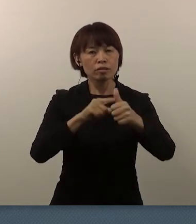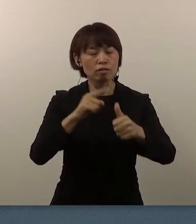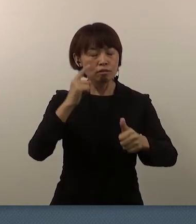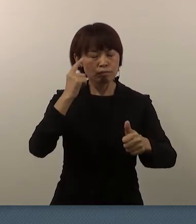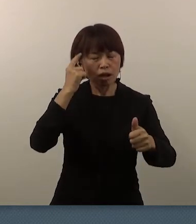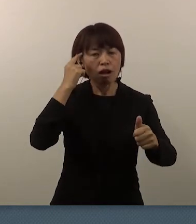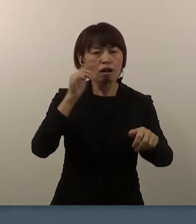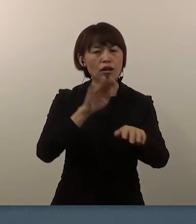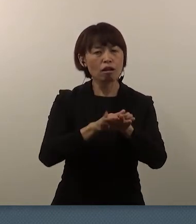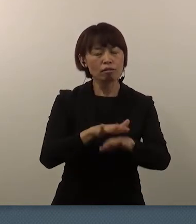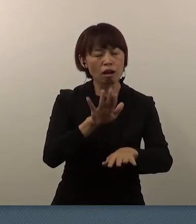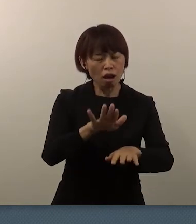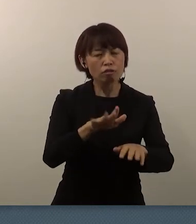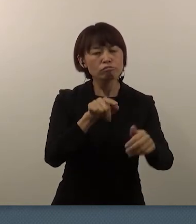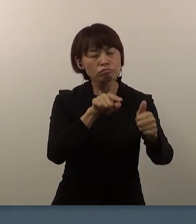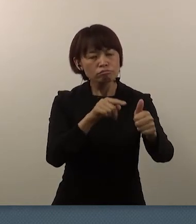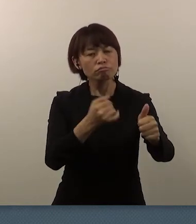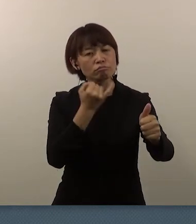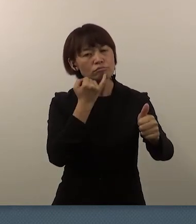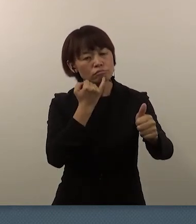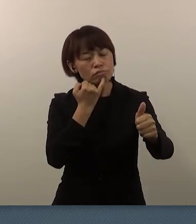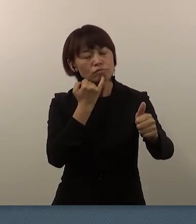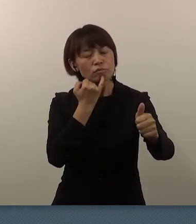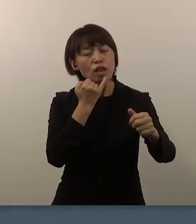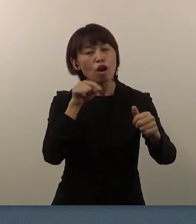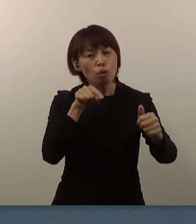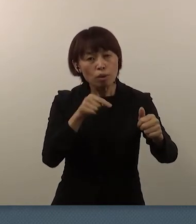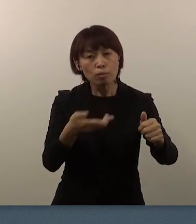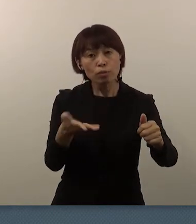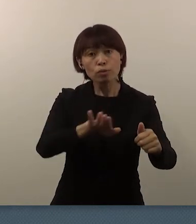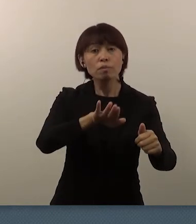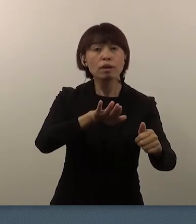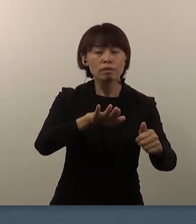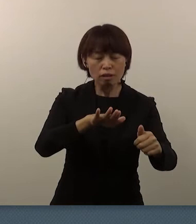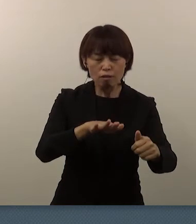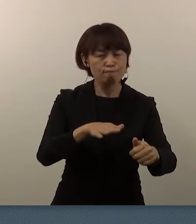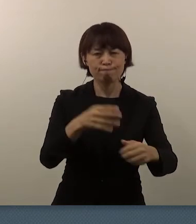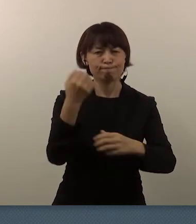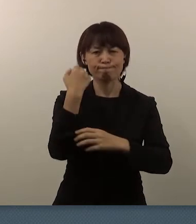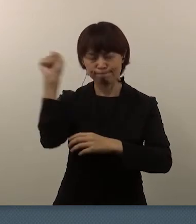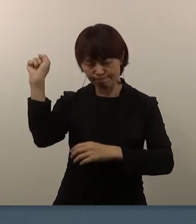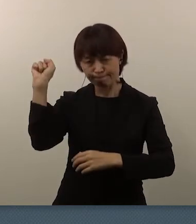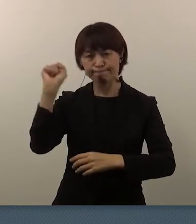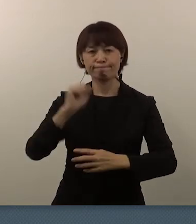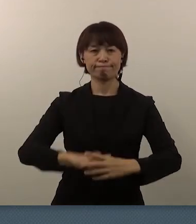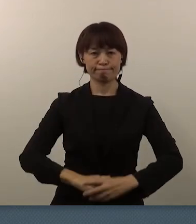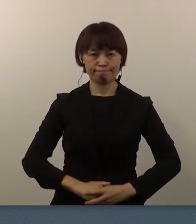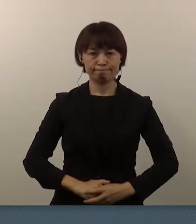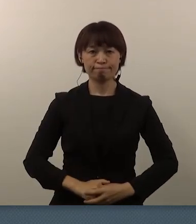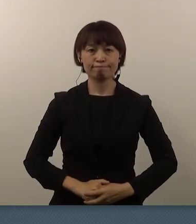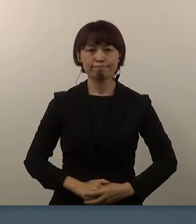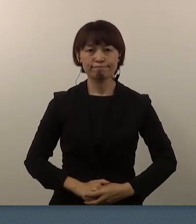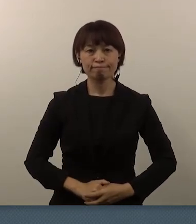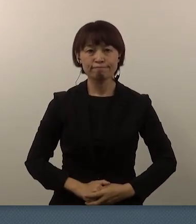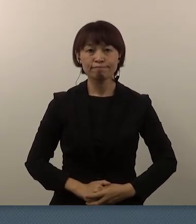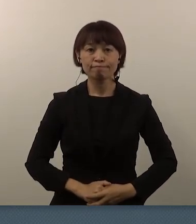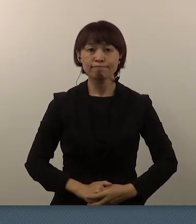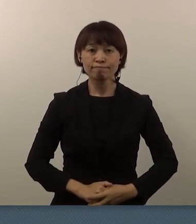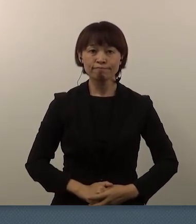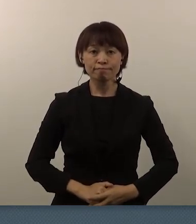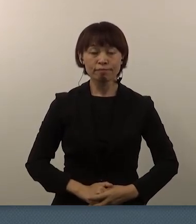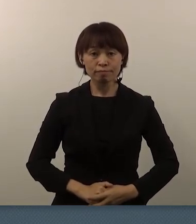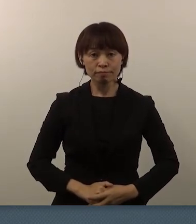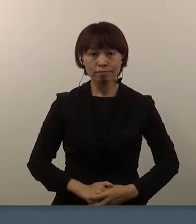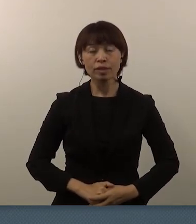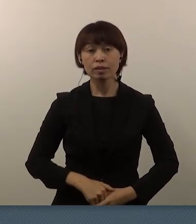ること、それはそれでいいんだろうと、そういう考え方あるだろうなということも、これを決して許すことはできない、そういうふうに思っています。そんな中